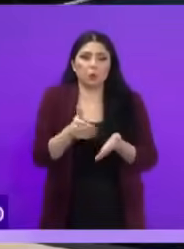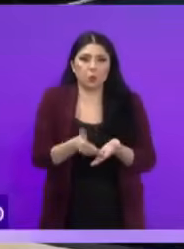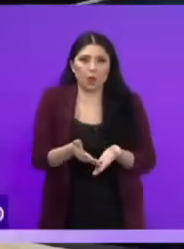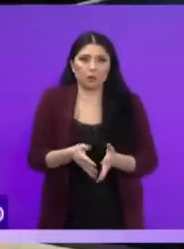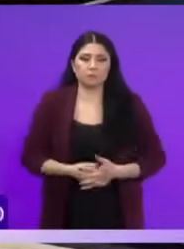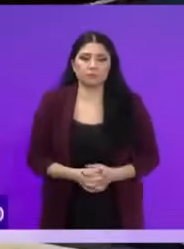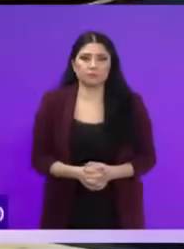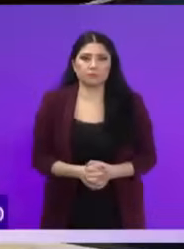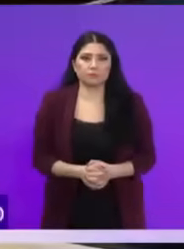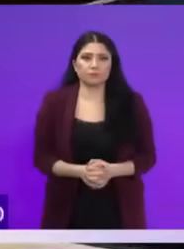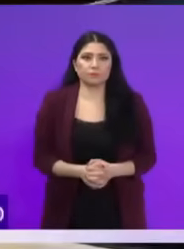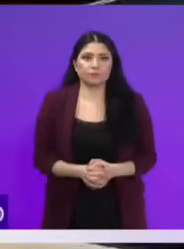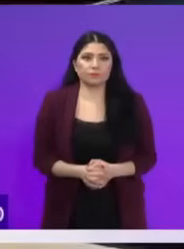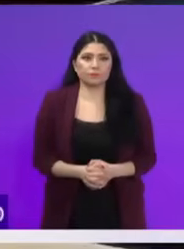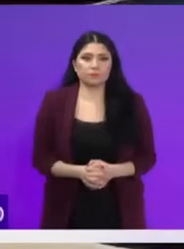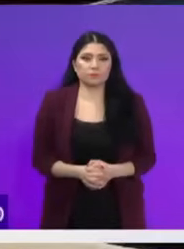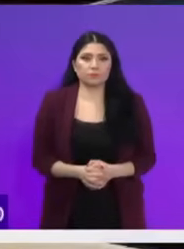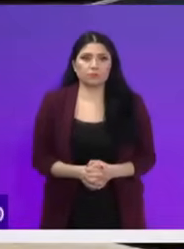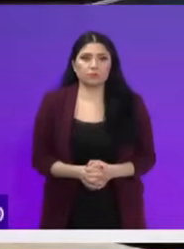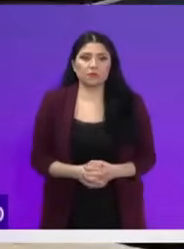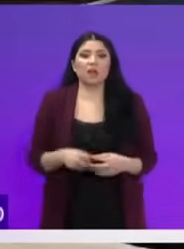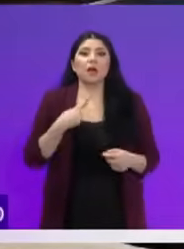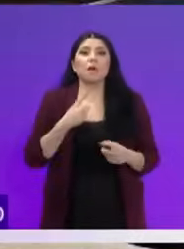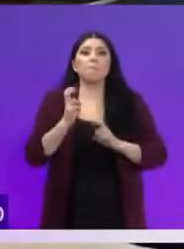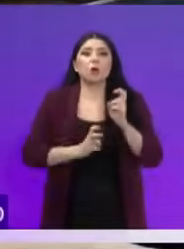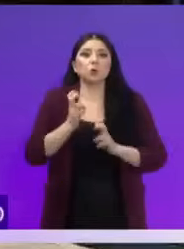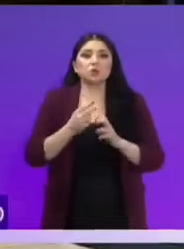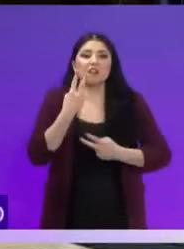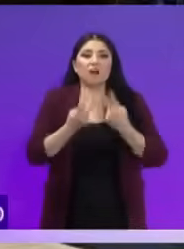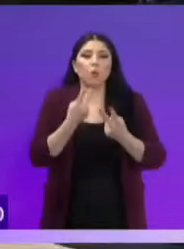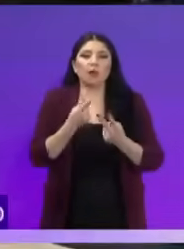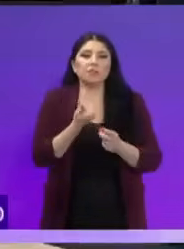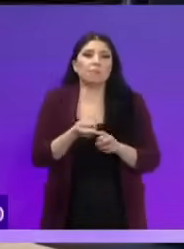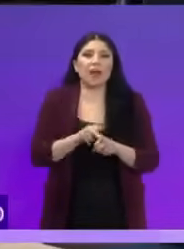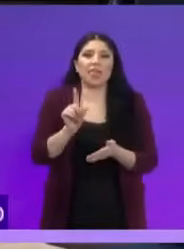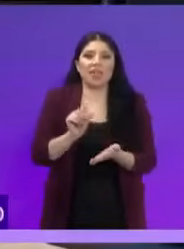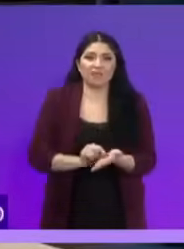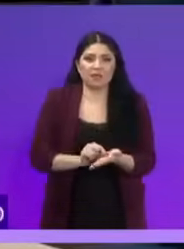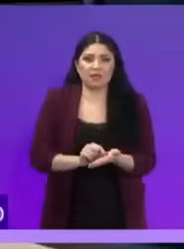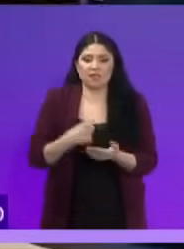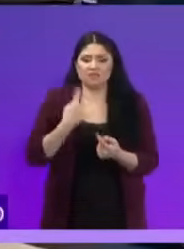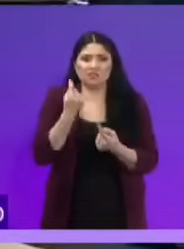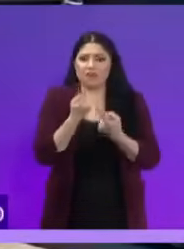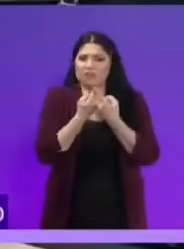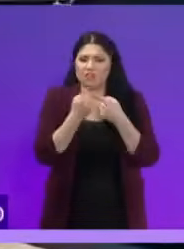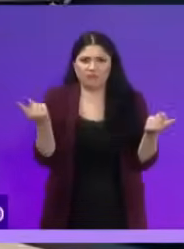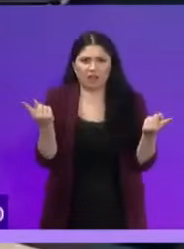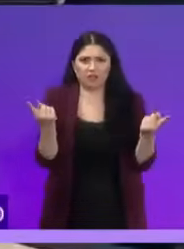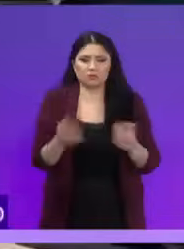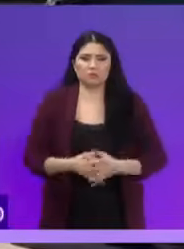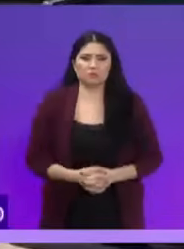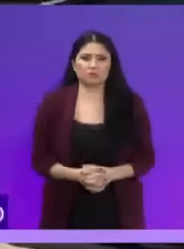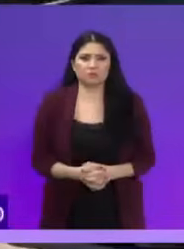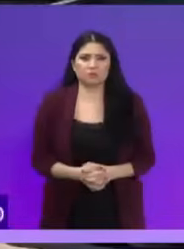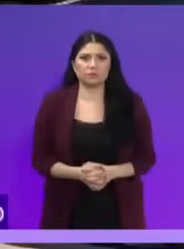altă parte, vindem producția foarte ieftin, deci există un mare paradox. Dar